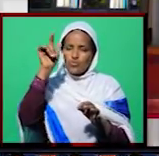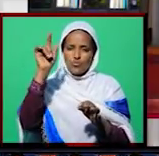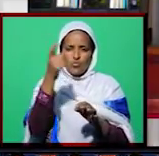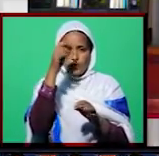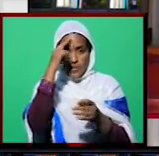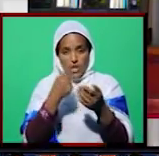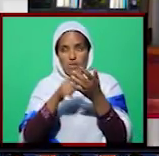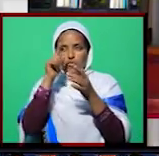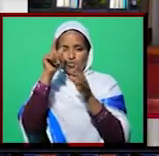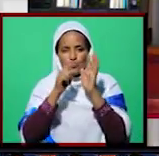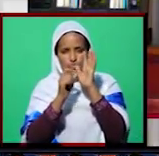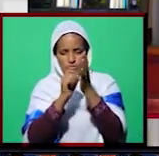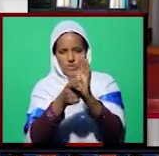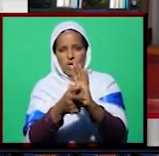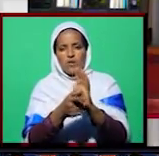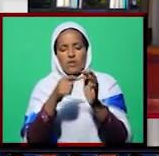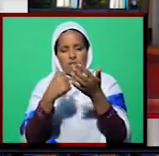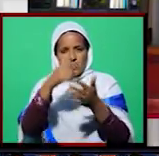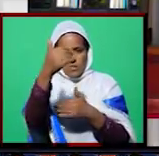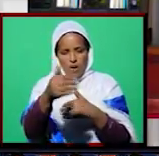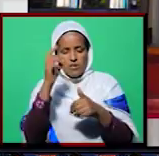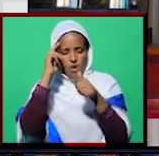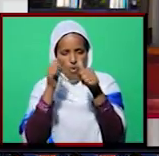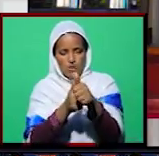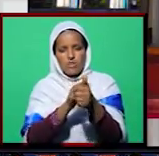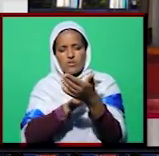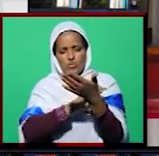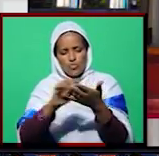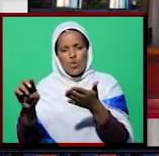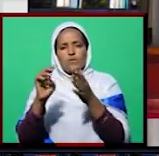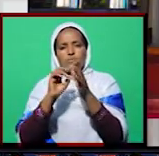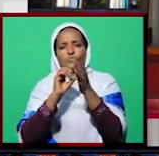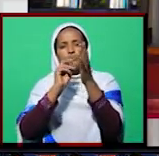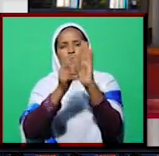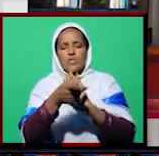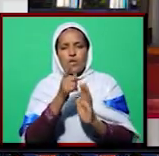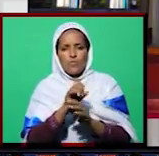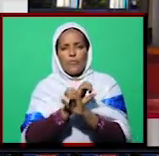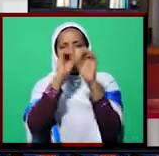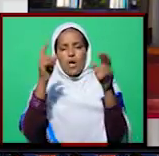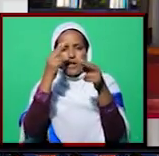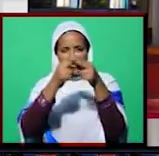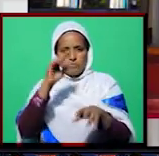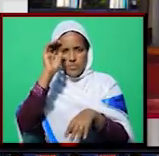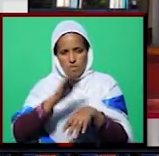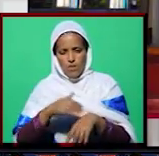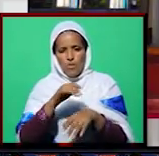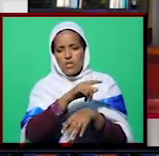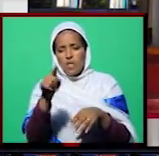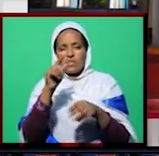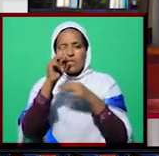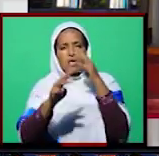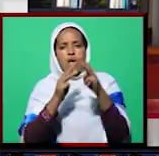ክርስቶስ በመሆኑ የእሱ ምሳሌ ነው። ቀጥሎ የሐዋርያት ምሳሌ የቅዱሳን ምሳሌ ነው። ቅዱሳን ሐዋርያት ብርሃን